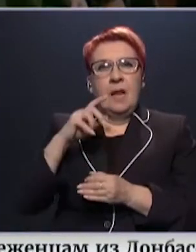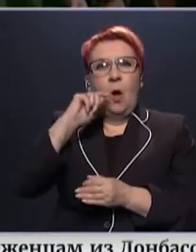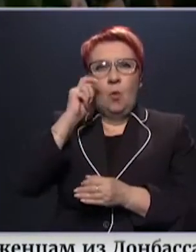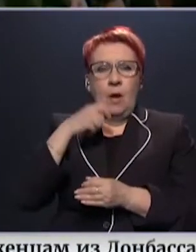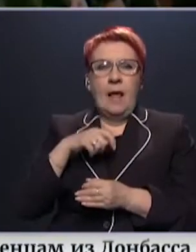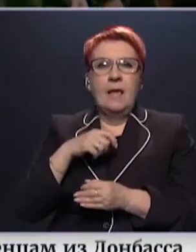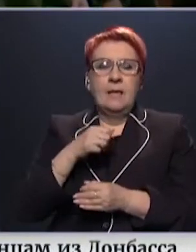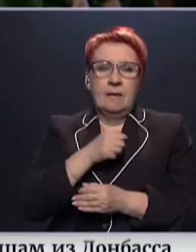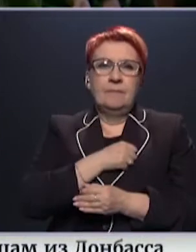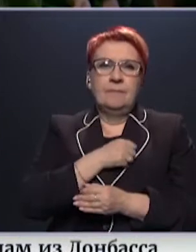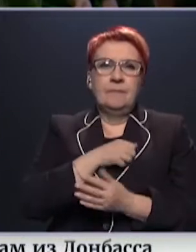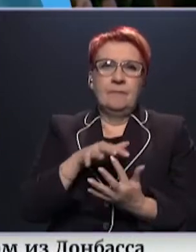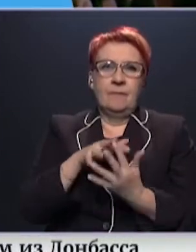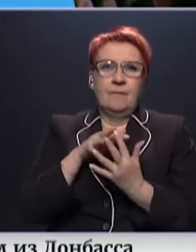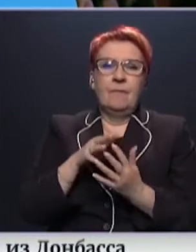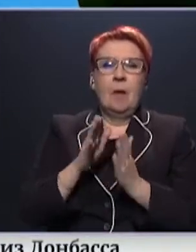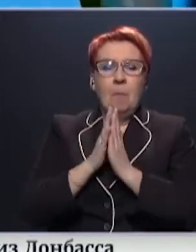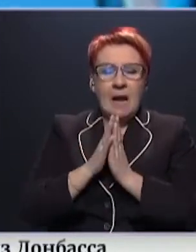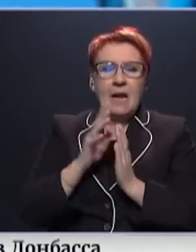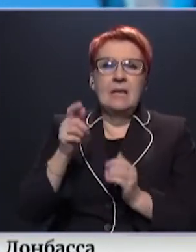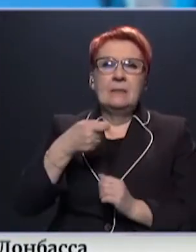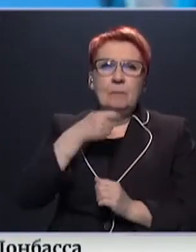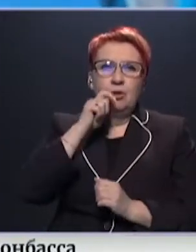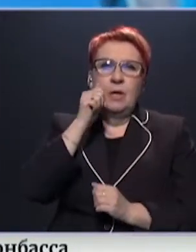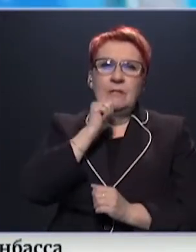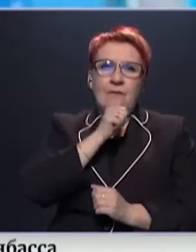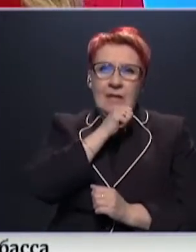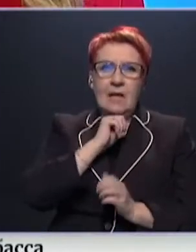Украине. Молились, причащались все.